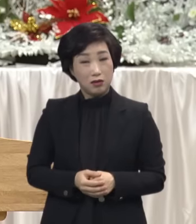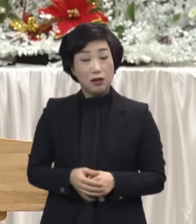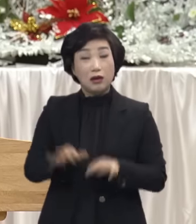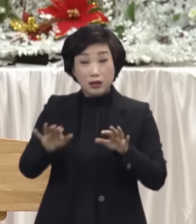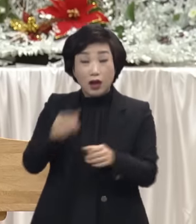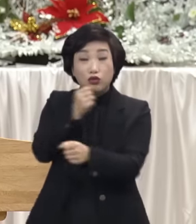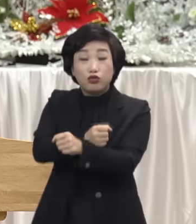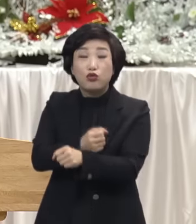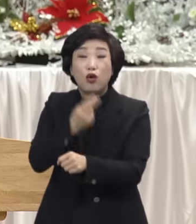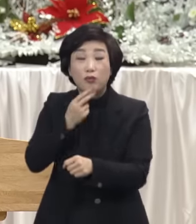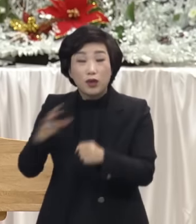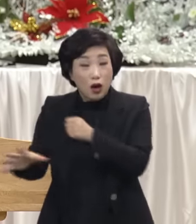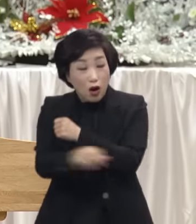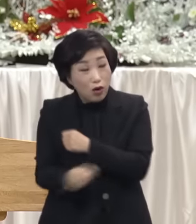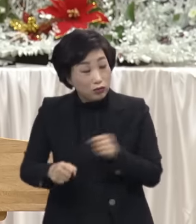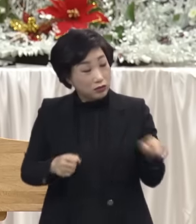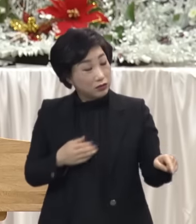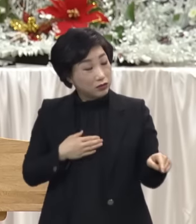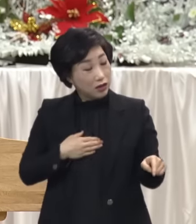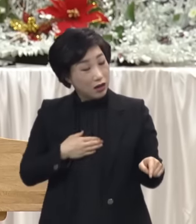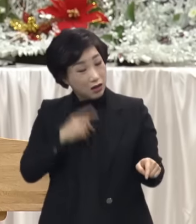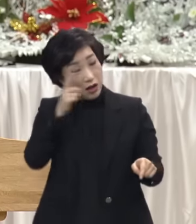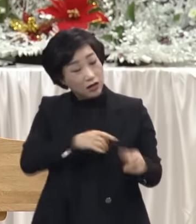수고하지 않는데 거두는 자로 보냐?